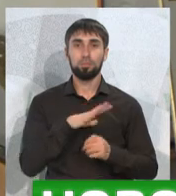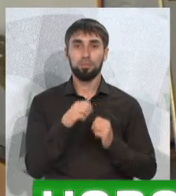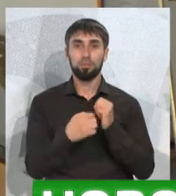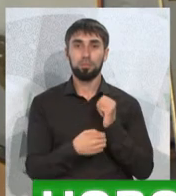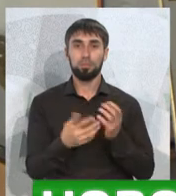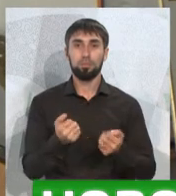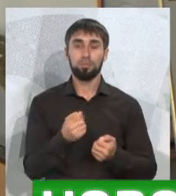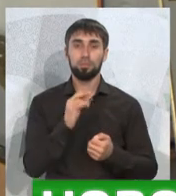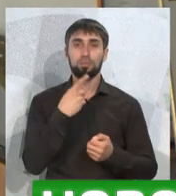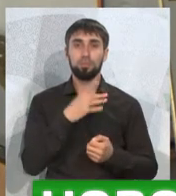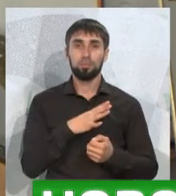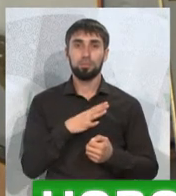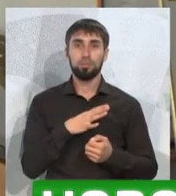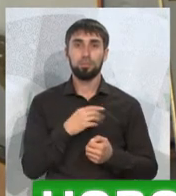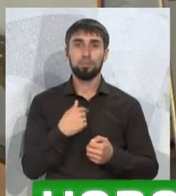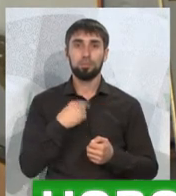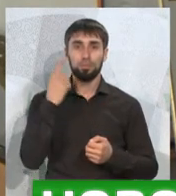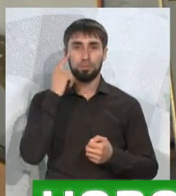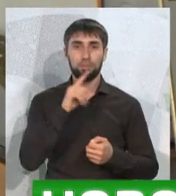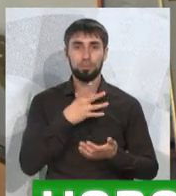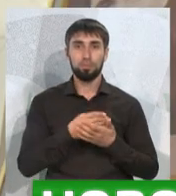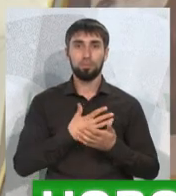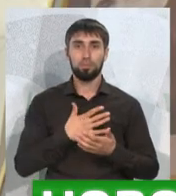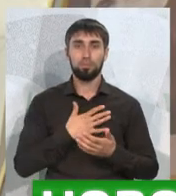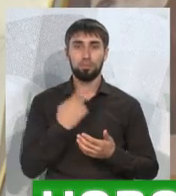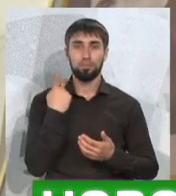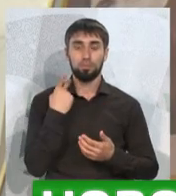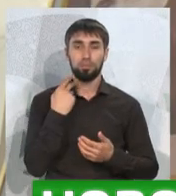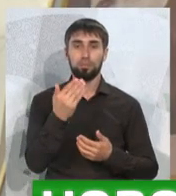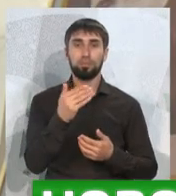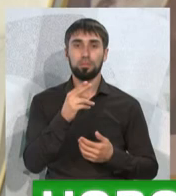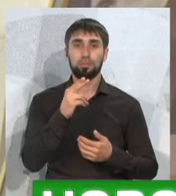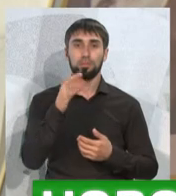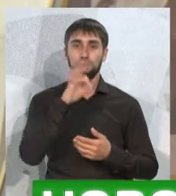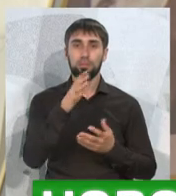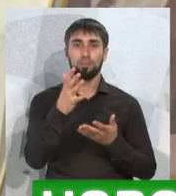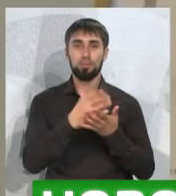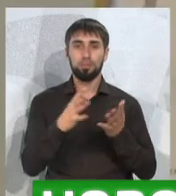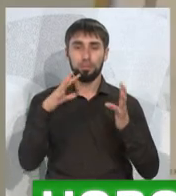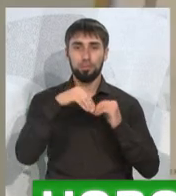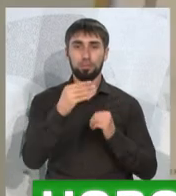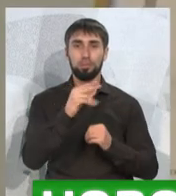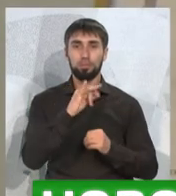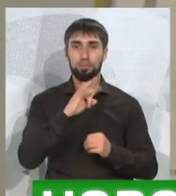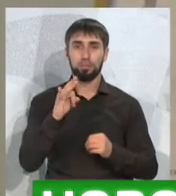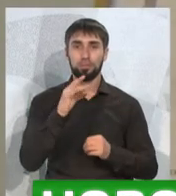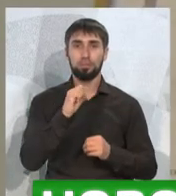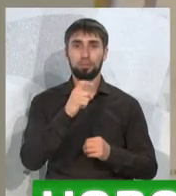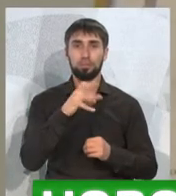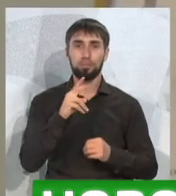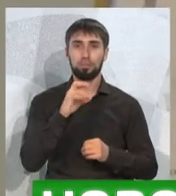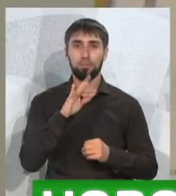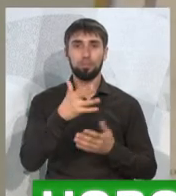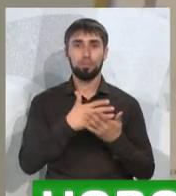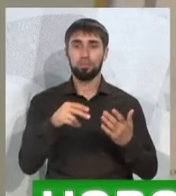материалы. Он сказал, я считаю это своим долгом. В копилке первого народного писателя ЧССР Ахмеда Бокова множество наград